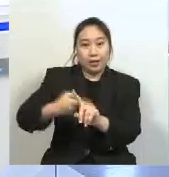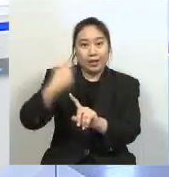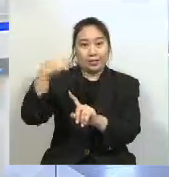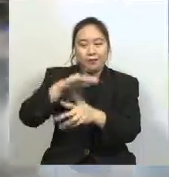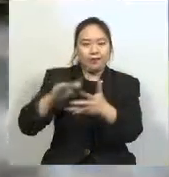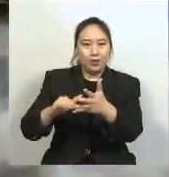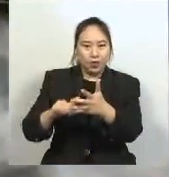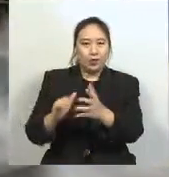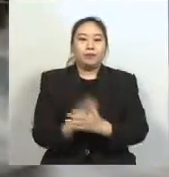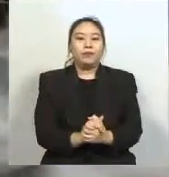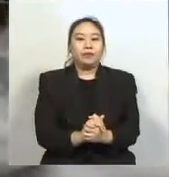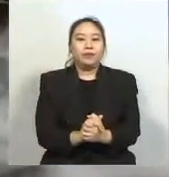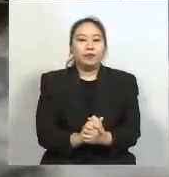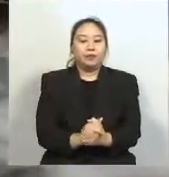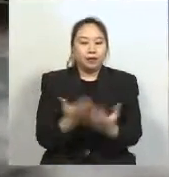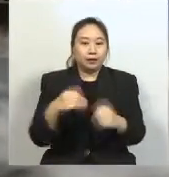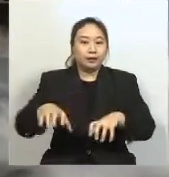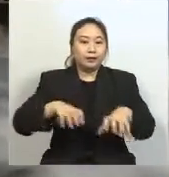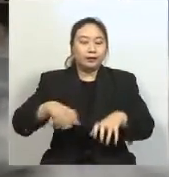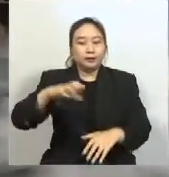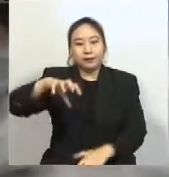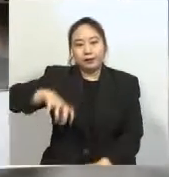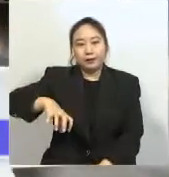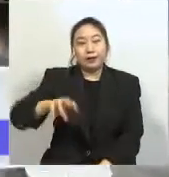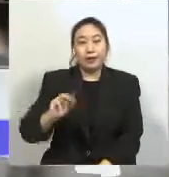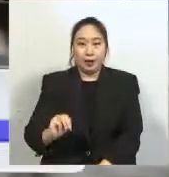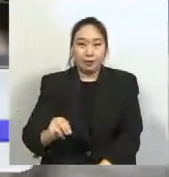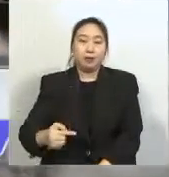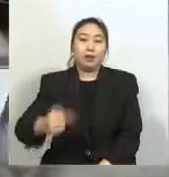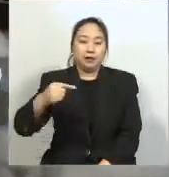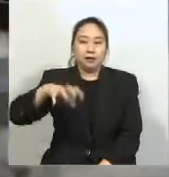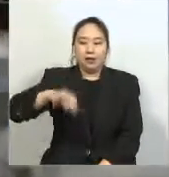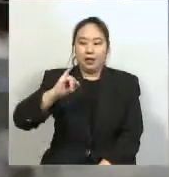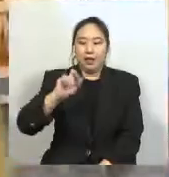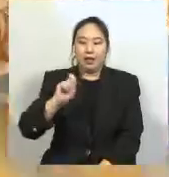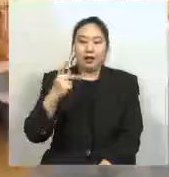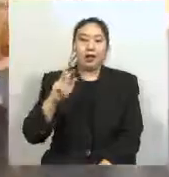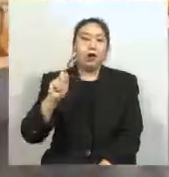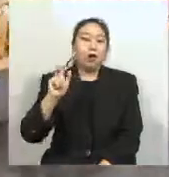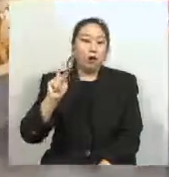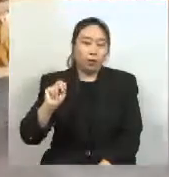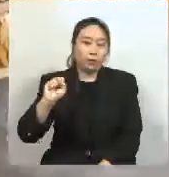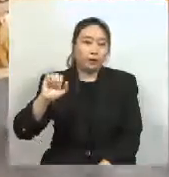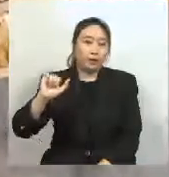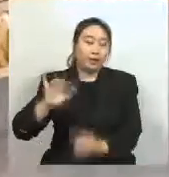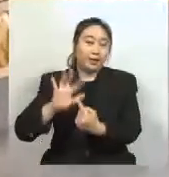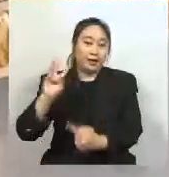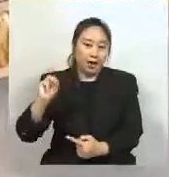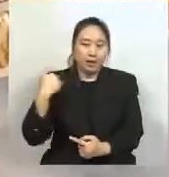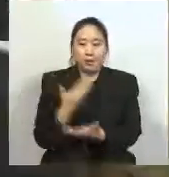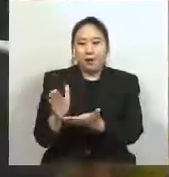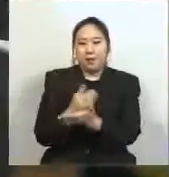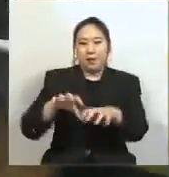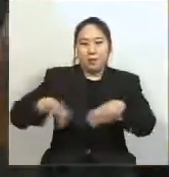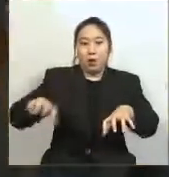งานนี้จัดขึ้นที่บริเวณเจริญนครฮอลล์ชั้น M และชั้น1ที่ไอคอนสยามภายในงานแบ่งออกเป็น3ส่วนนะคะโดยส่